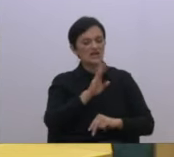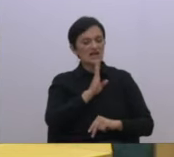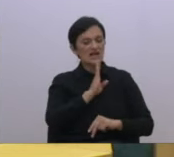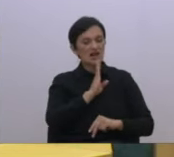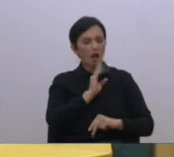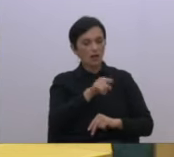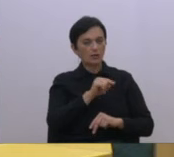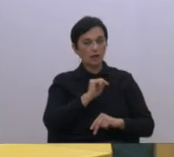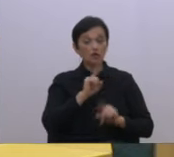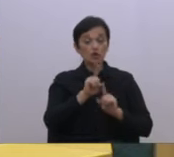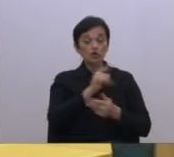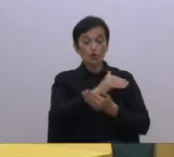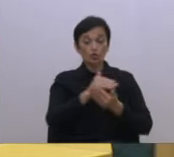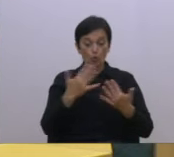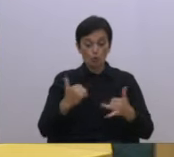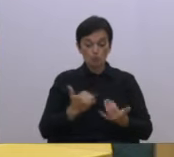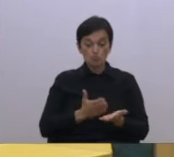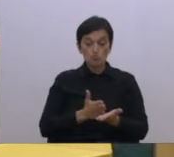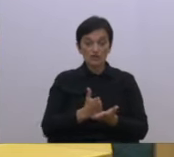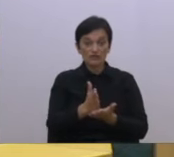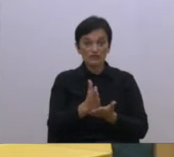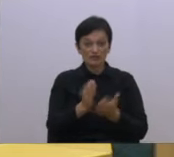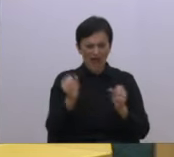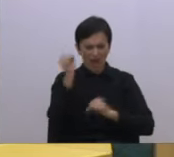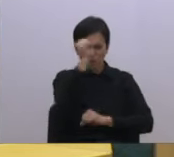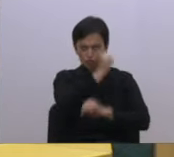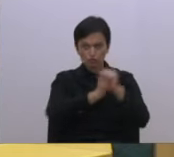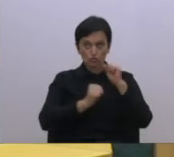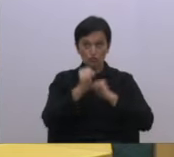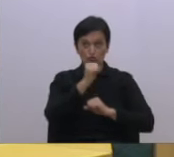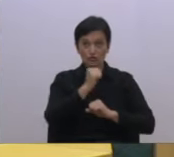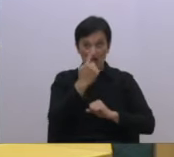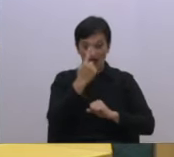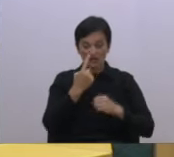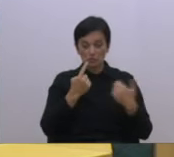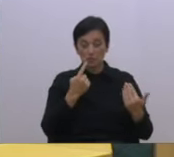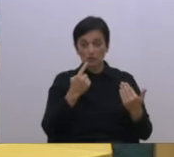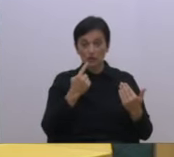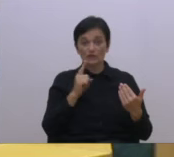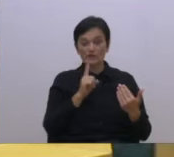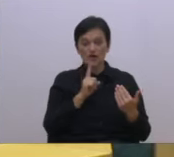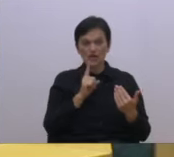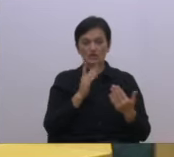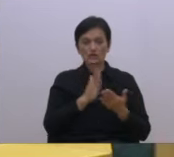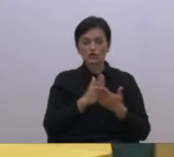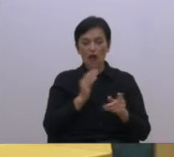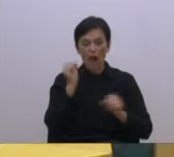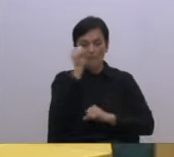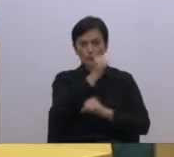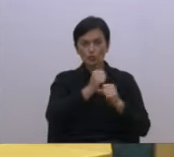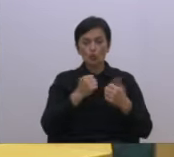შორის იმ დონემდე მივიდა, რომ ეს აბსურდი, ასე ვთქვათ, ერთის მხრივ რაც შეიძლება ყოფითი აბსურდი ყოფილიყო,